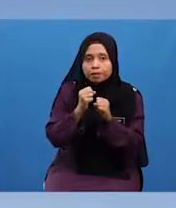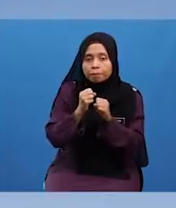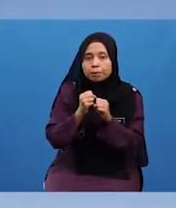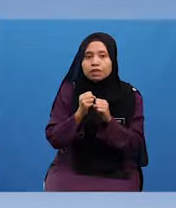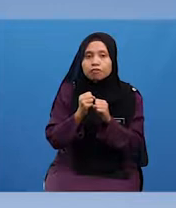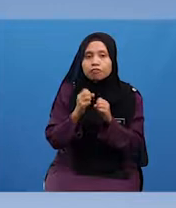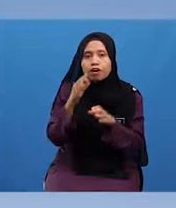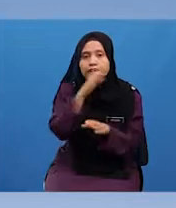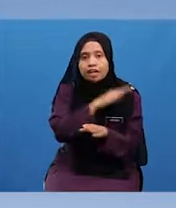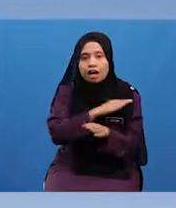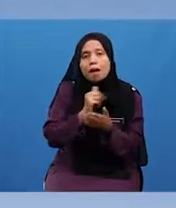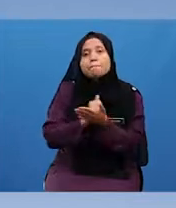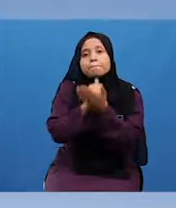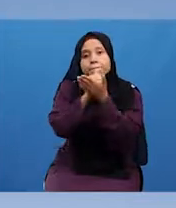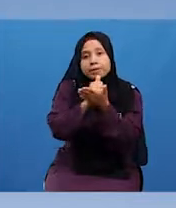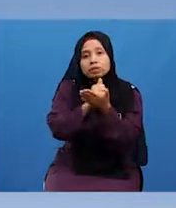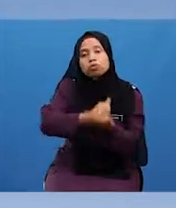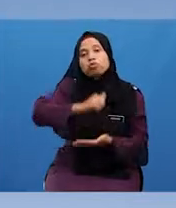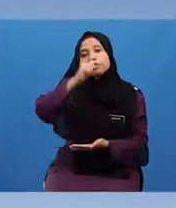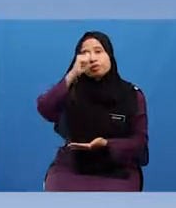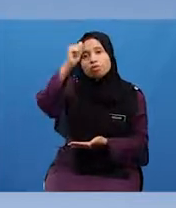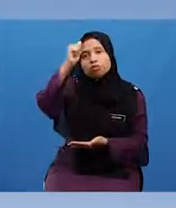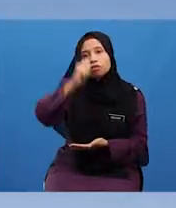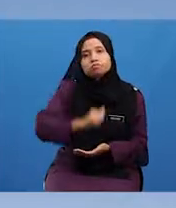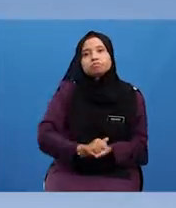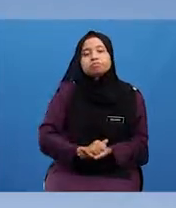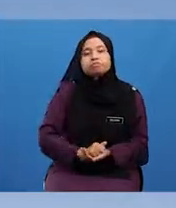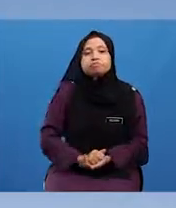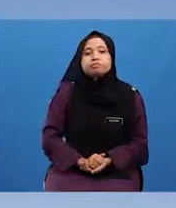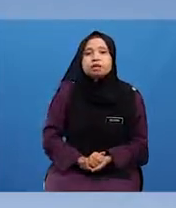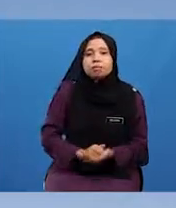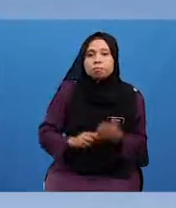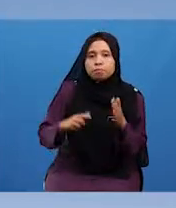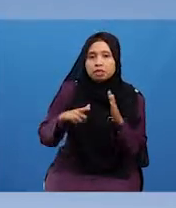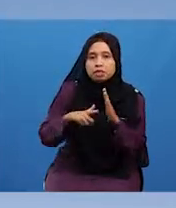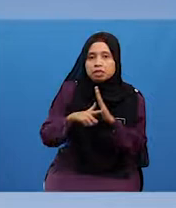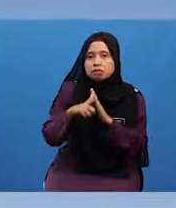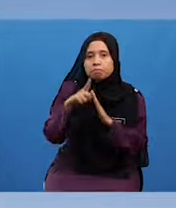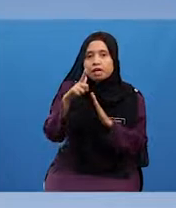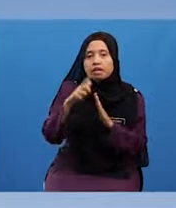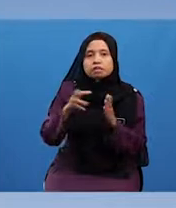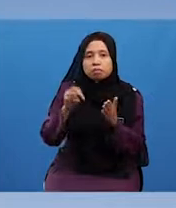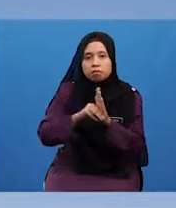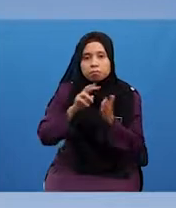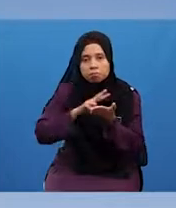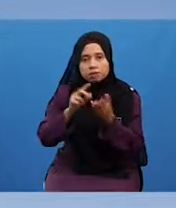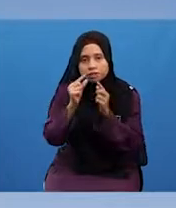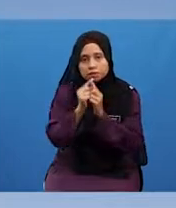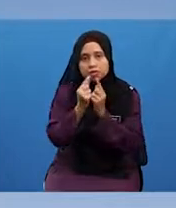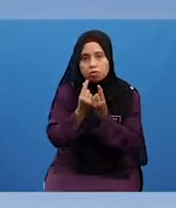syafaat, iaitu pertolongan Allah Subhanahu Wa Ta'ala melalui kelebihan membaca